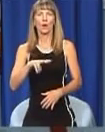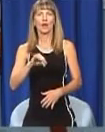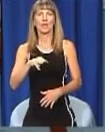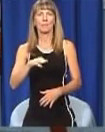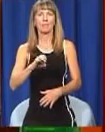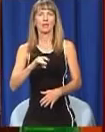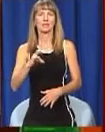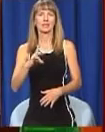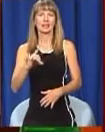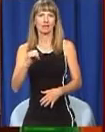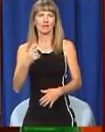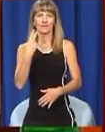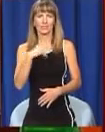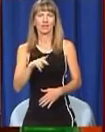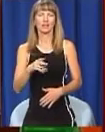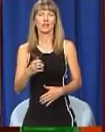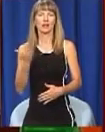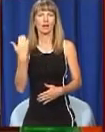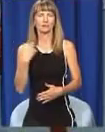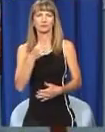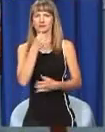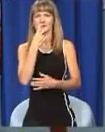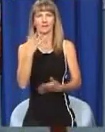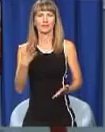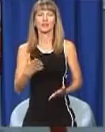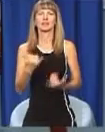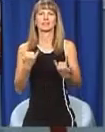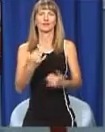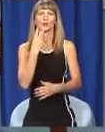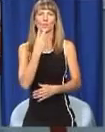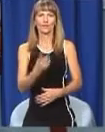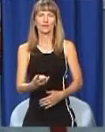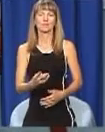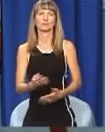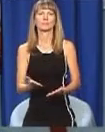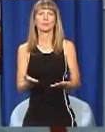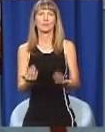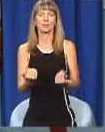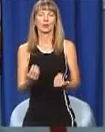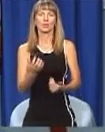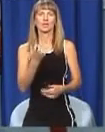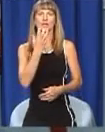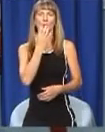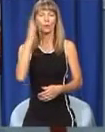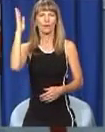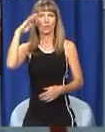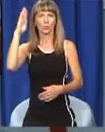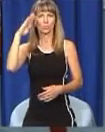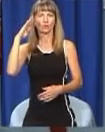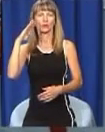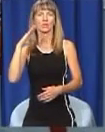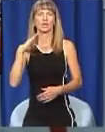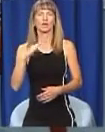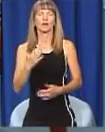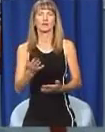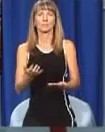Видела когда-нибудь таких? Нет. Не видела. Сегодня увидим. Берем теплую воду. Даш,